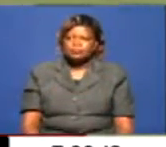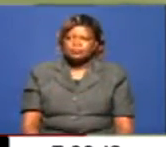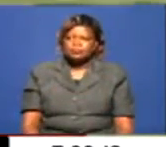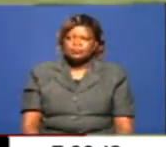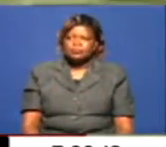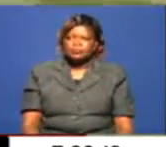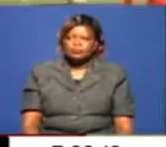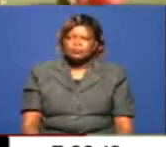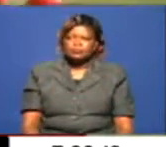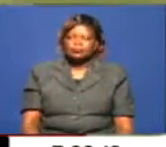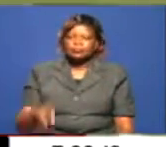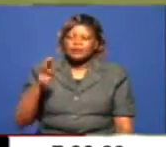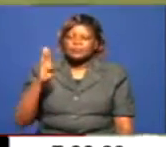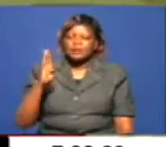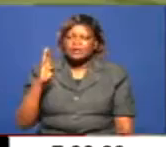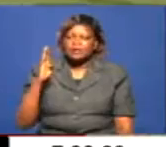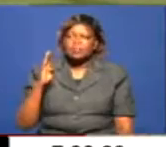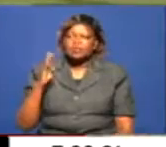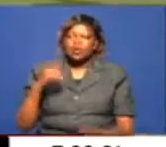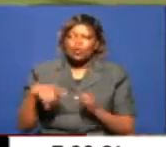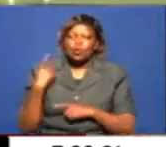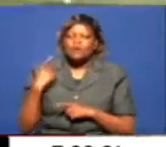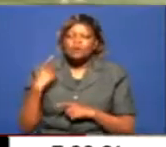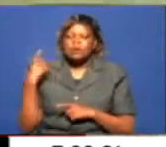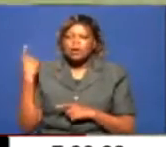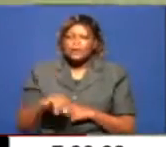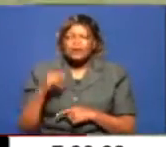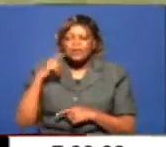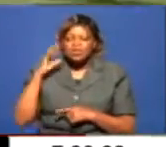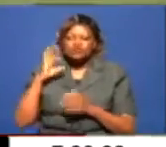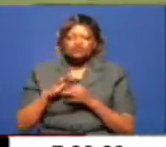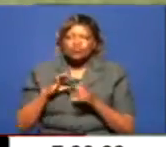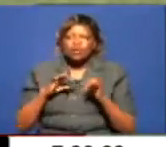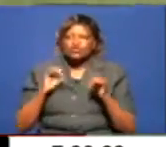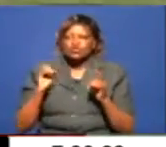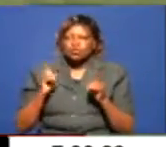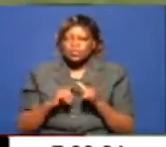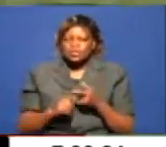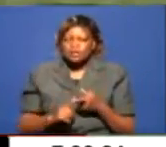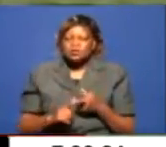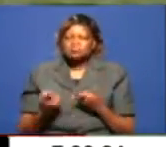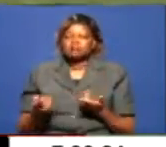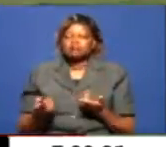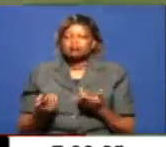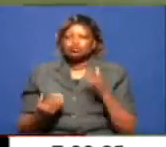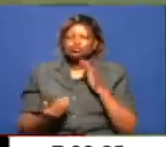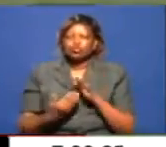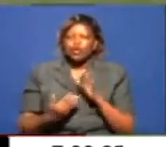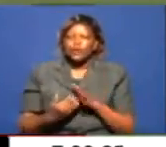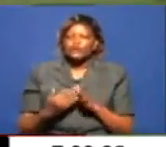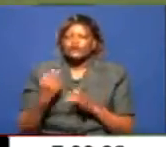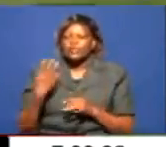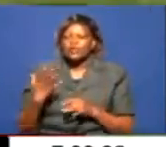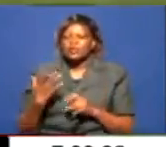Kwingineko, KCB iliishinda Mathare United bao moja kwa sifuri na kuchupa kileleni pa msuru wa ligi kuu kwa alama 25 sawa na Kakamega